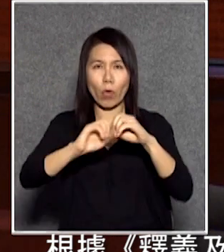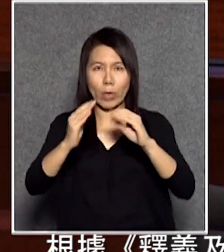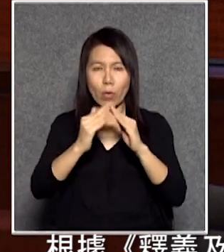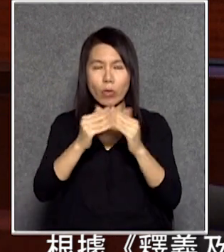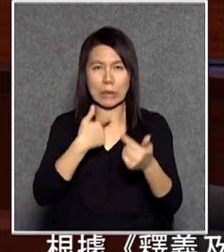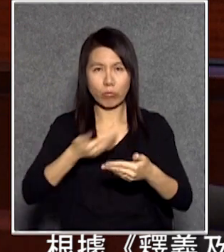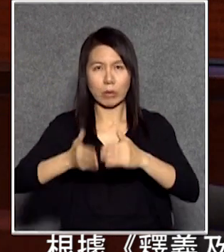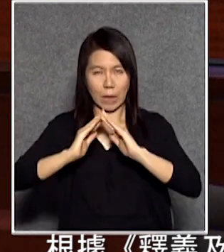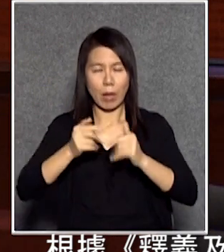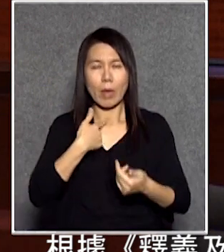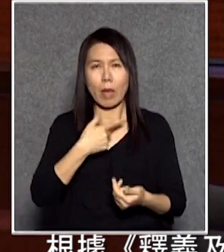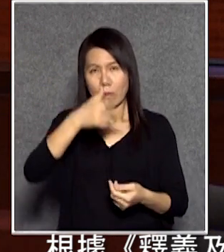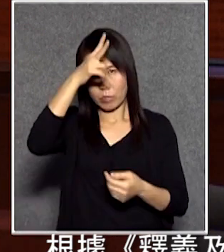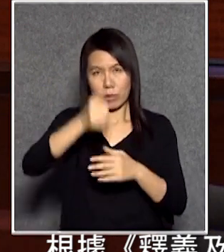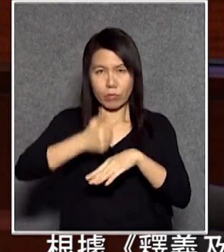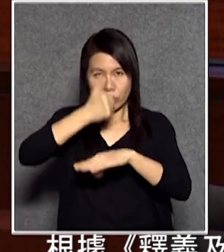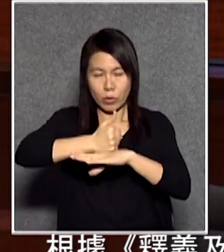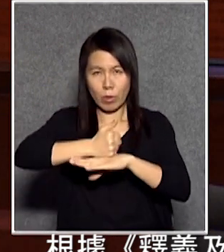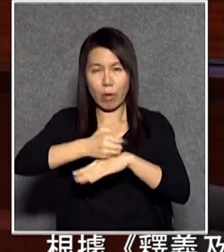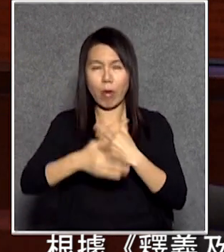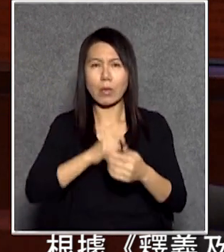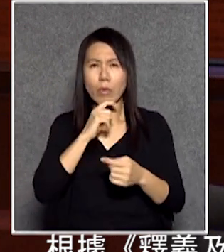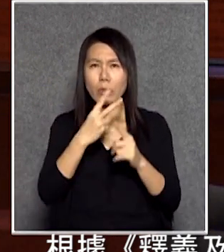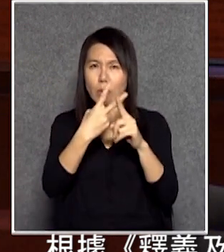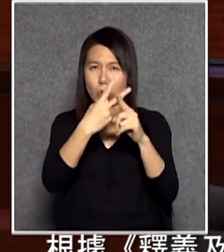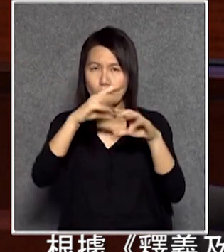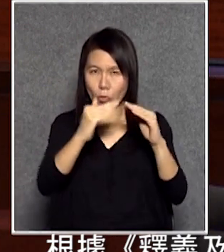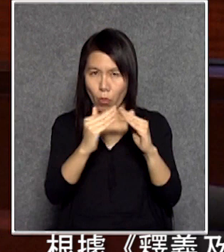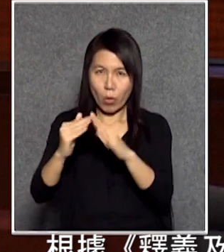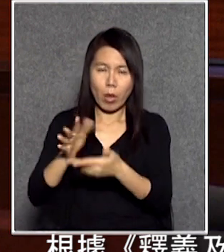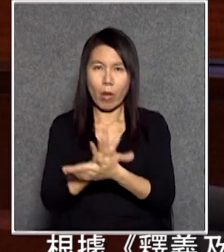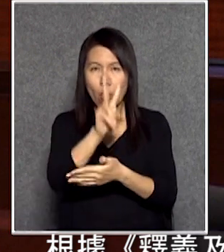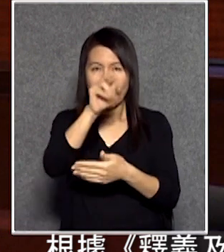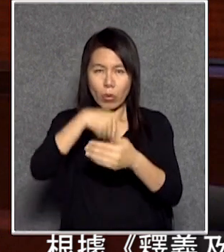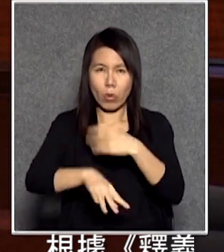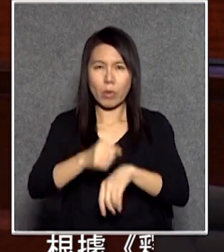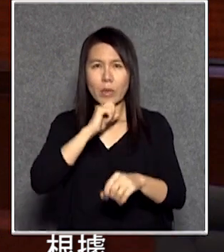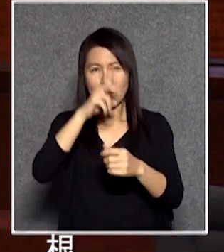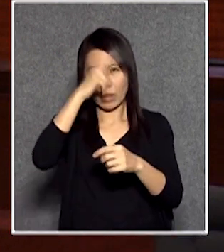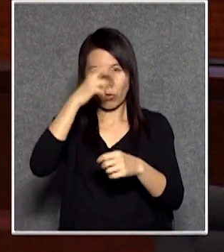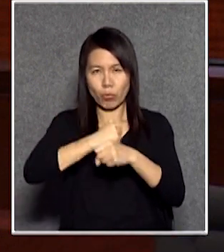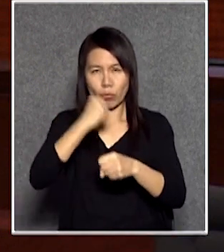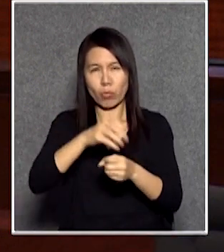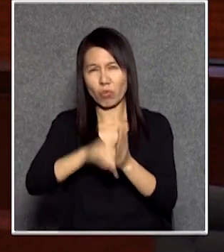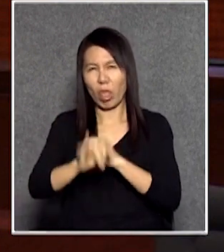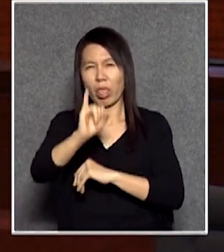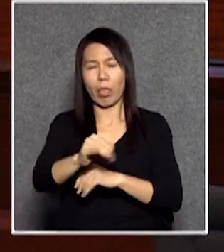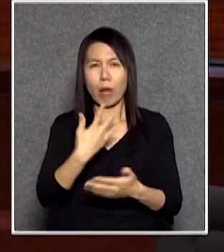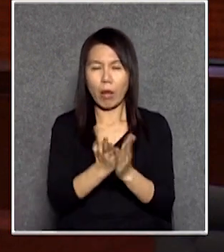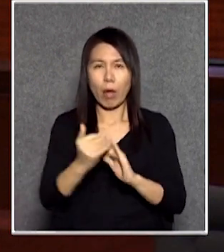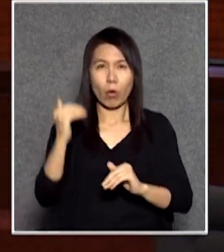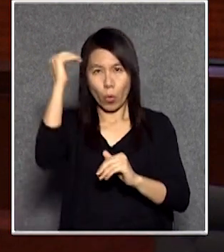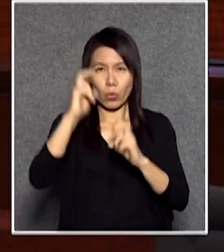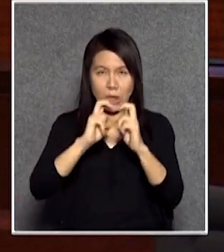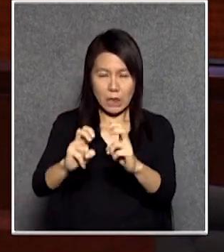振英上台之後，原有的12個政策局運作兩年來施政頻頻失誤，近來的高鐵工程